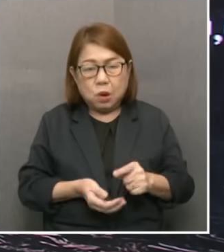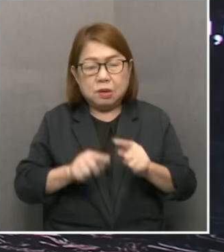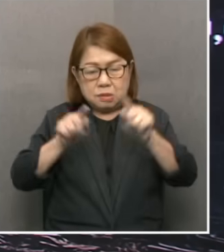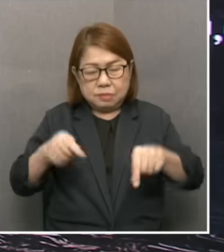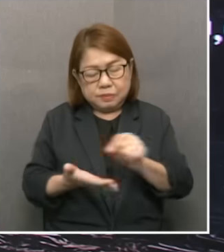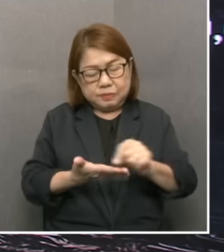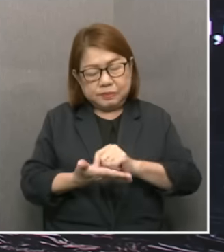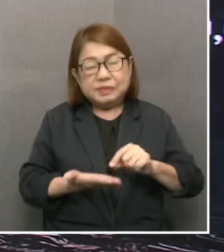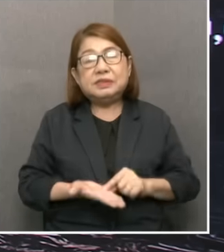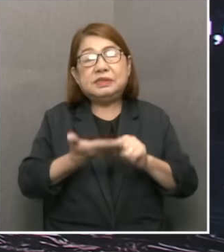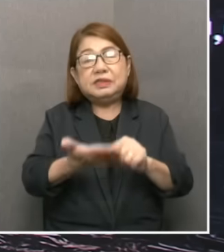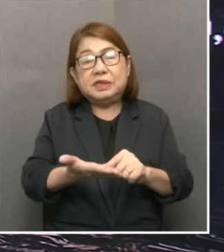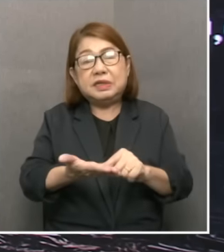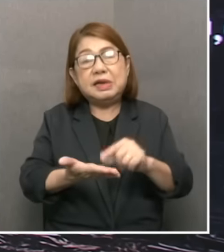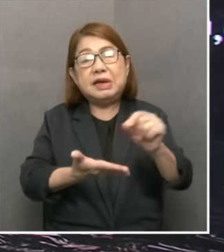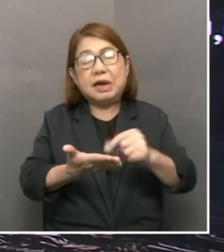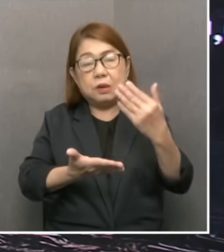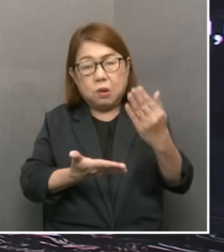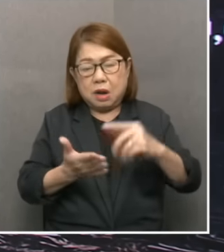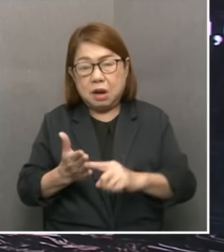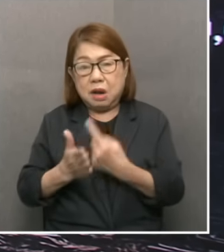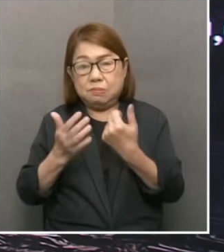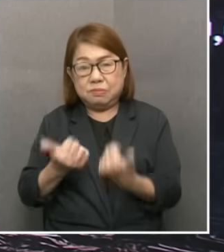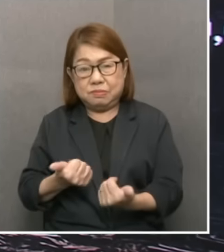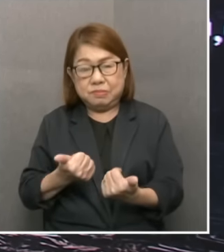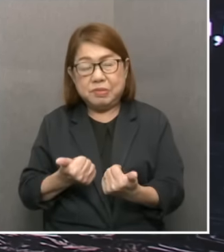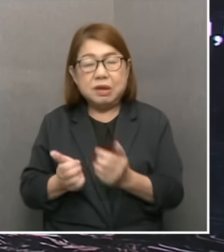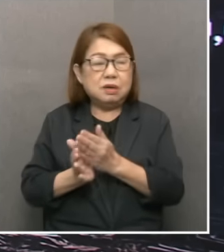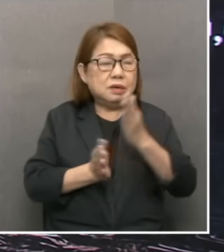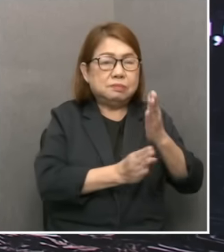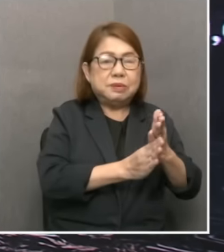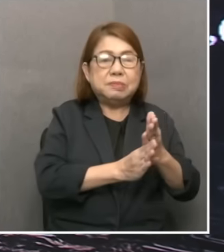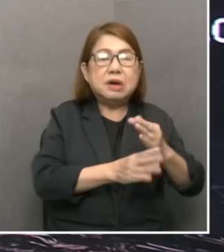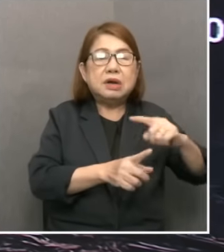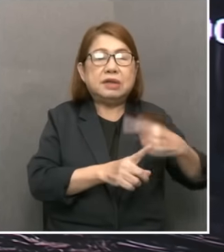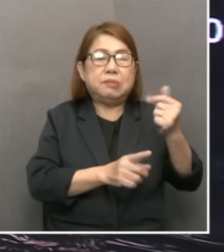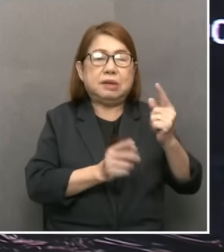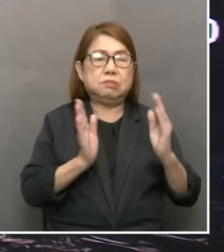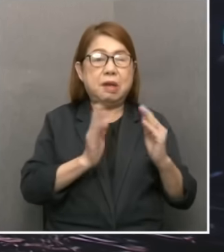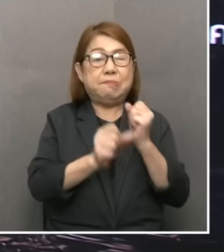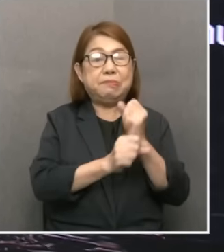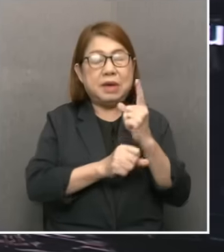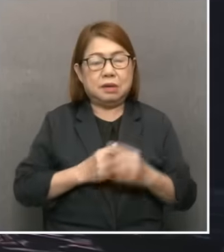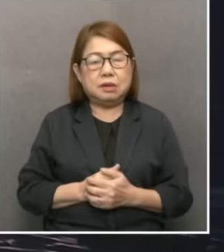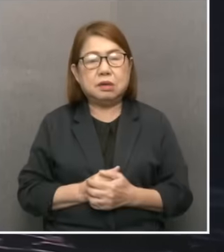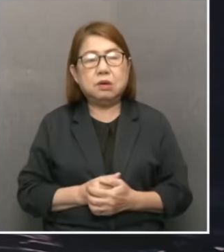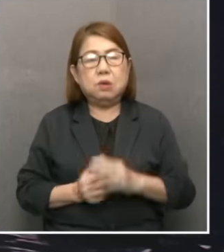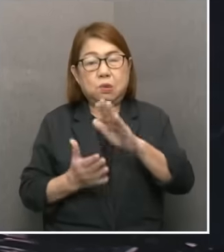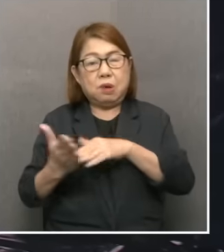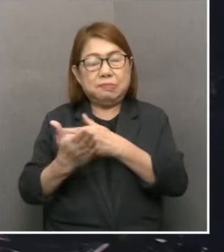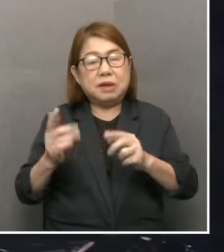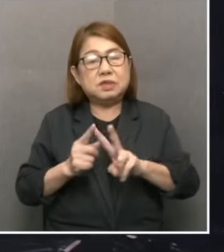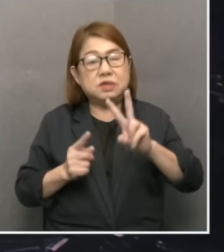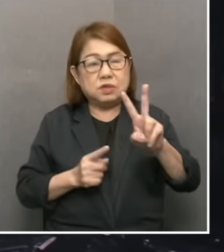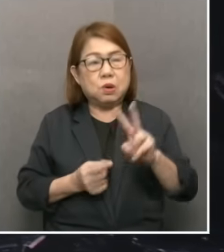พฤศจิกายนนี้จนถึง 30มิถุนายนปีหน้าส่วนนโยบายที่ 2ค่ะก็คือจะเพิ่มเงินเยียวยานะคะดูแล